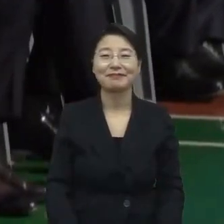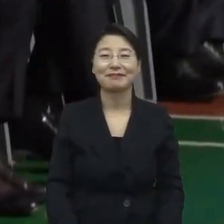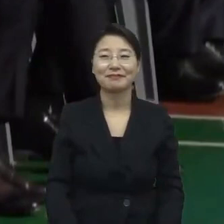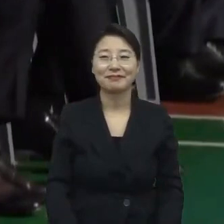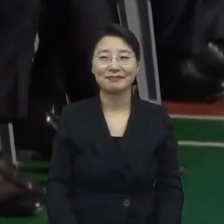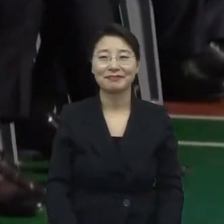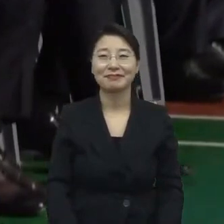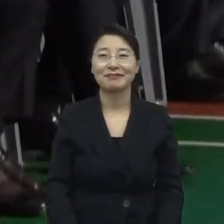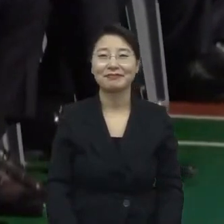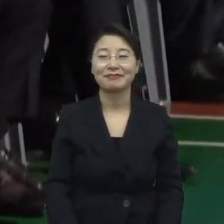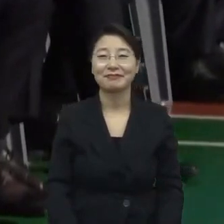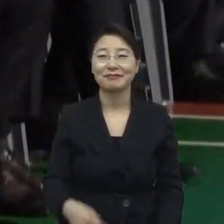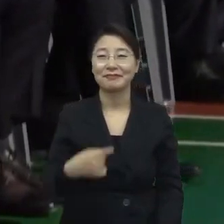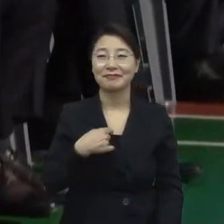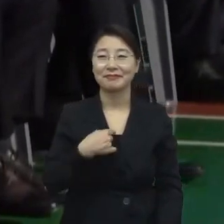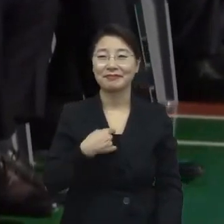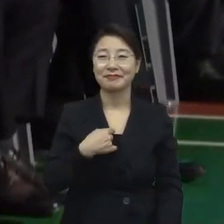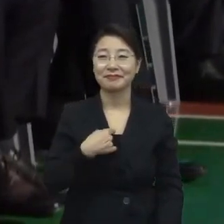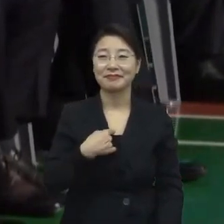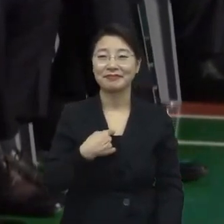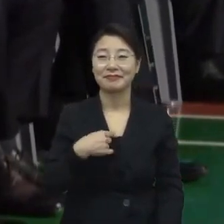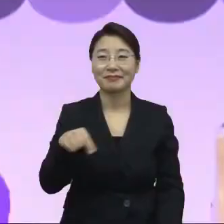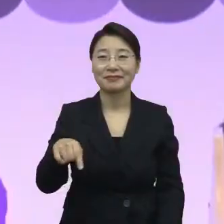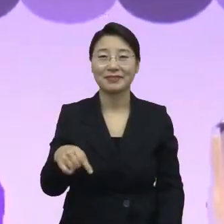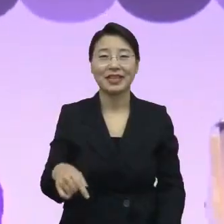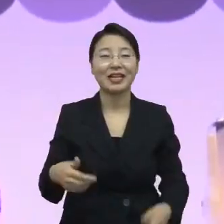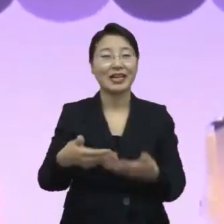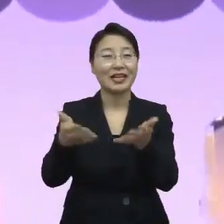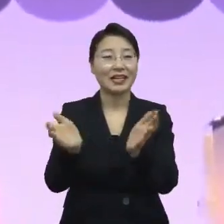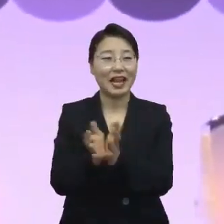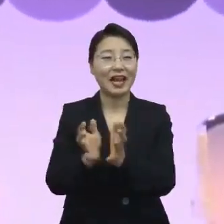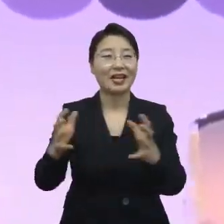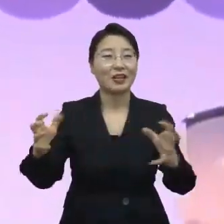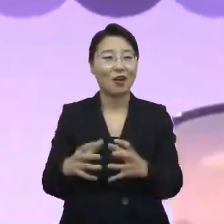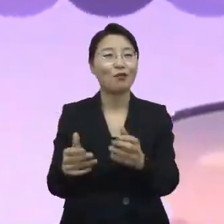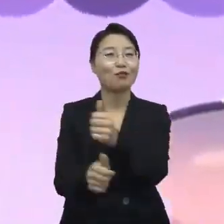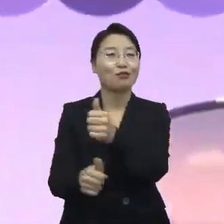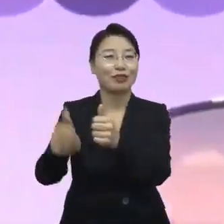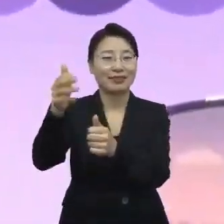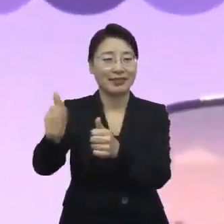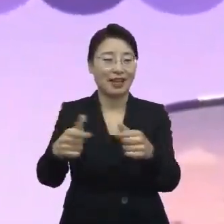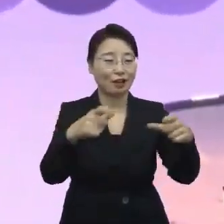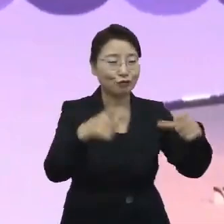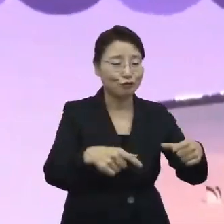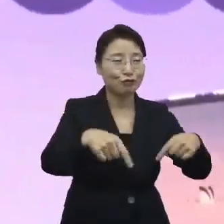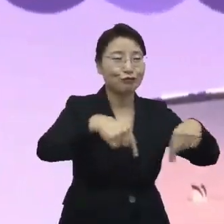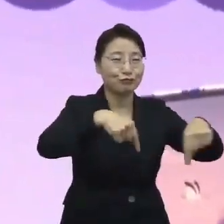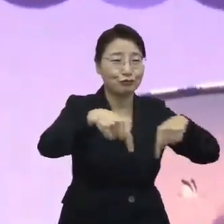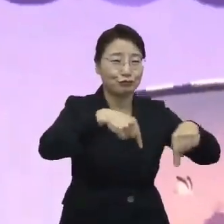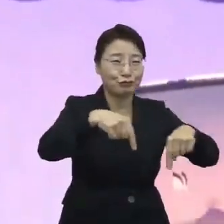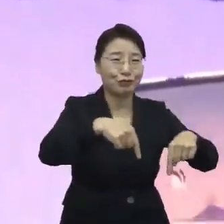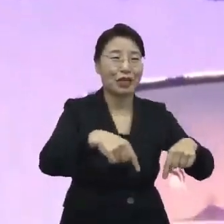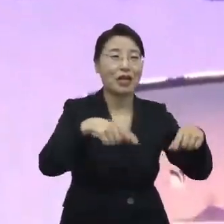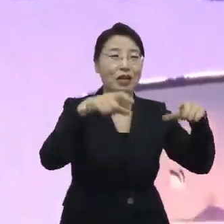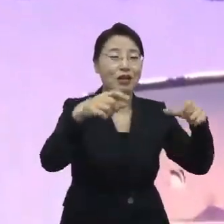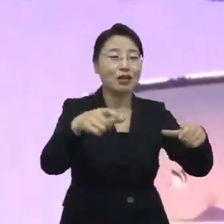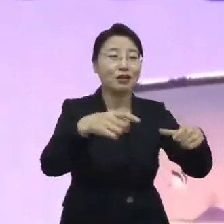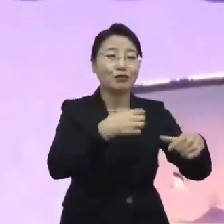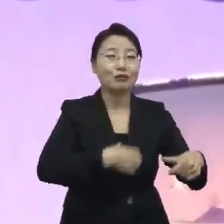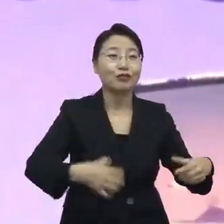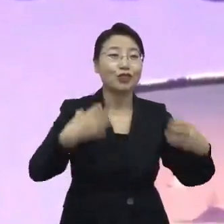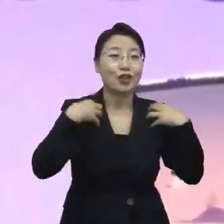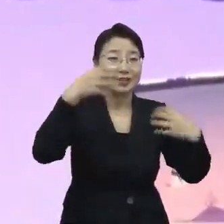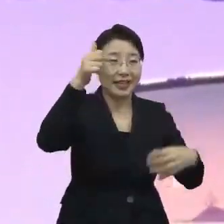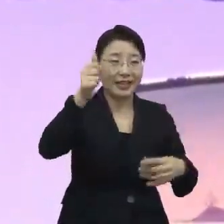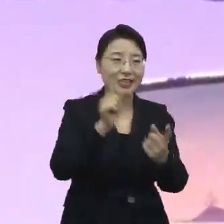그리고 저도 여기 당협위원장 하면서 우리 구정에 대해서 이렇게 구청장님이 직접